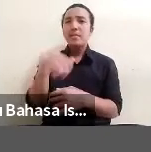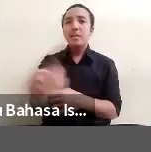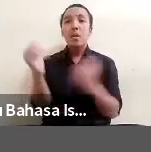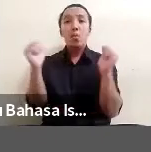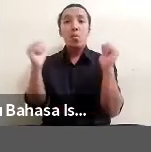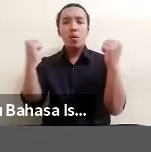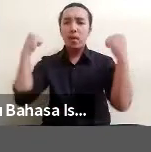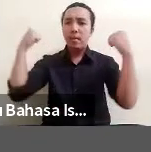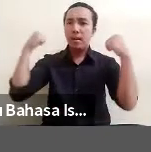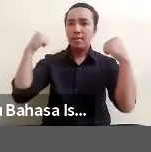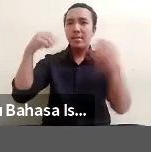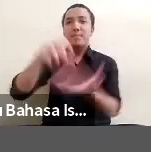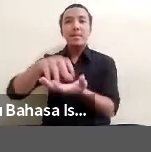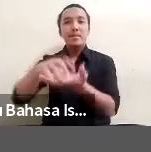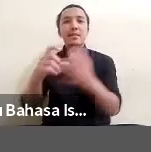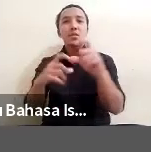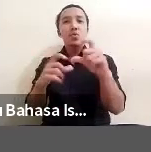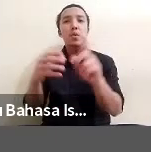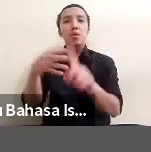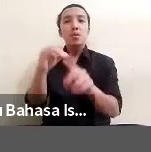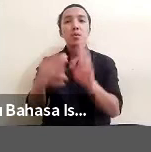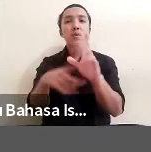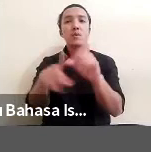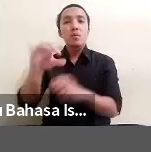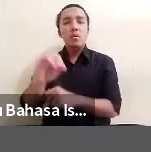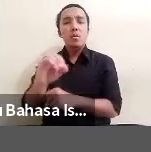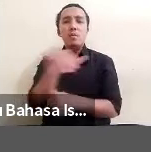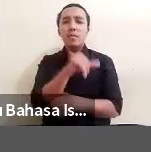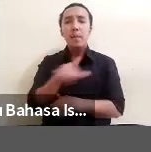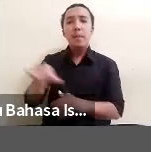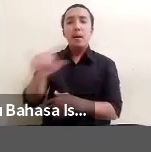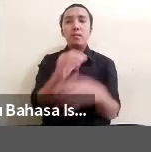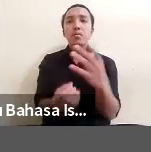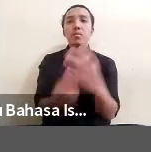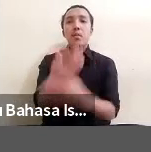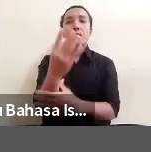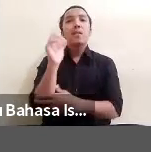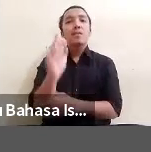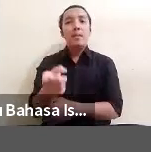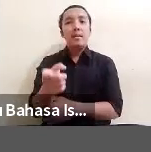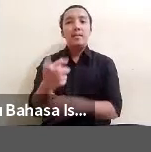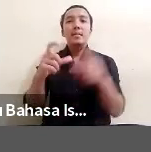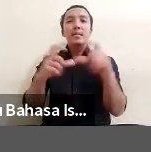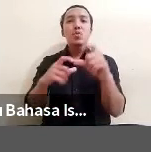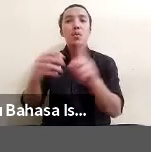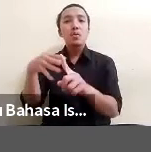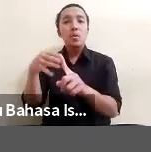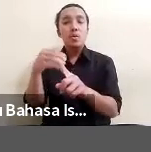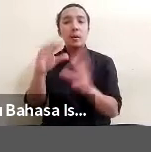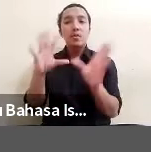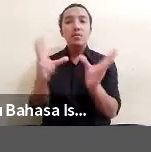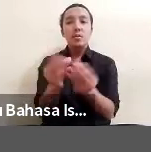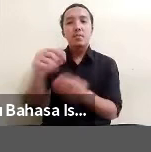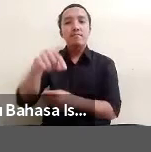Bondo yang bersama-sama mewujudkan adanya situ Bondo inklusif ini